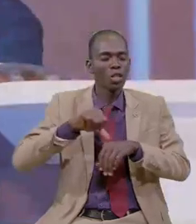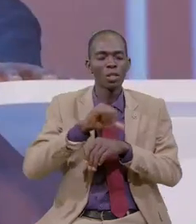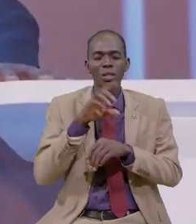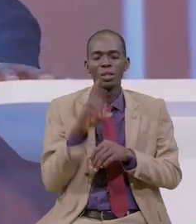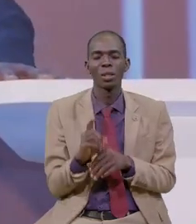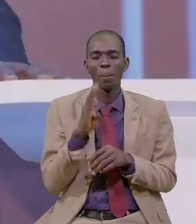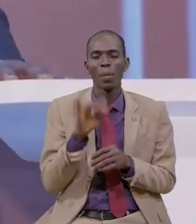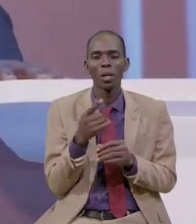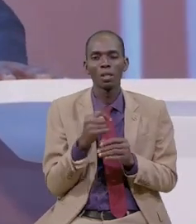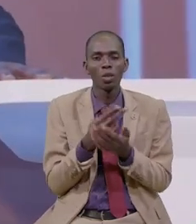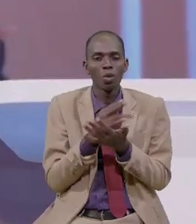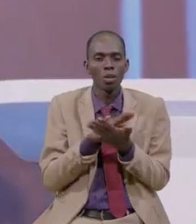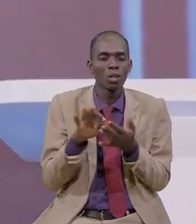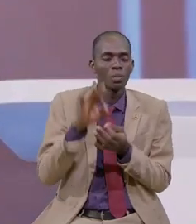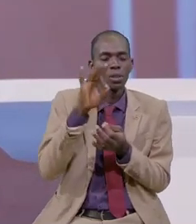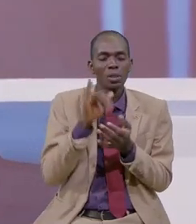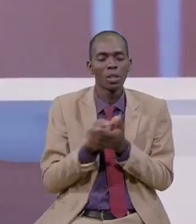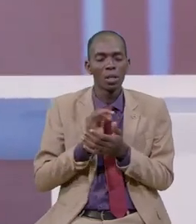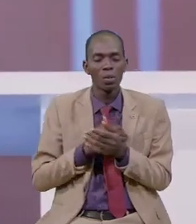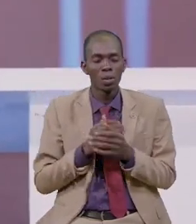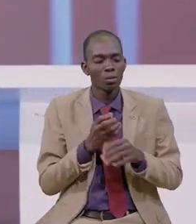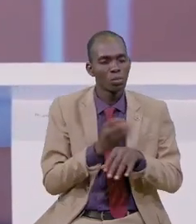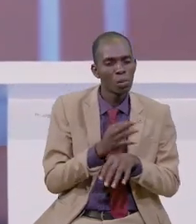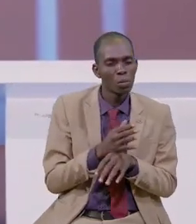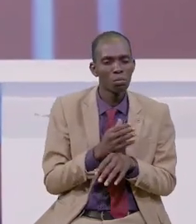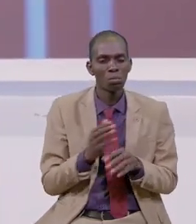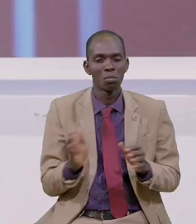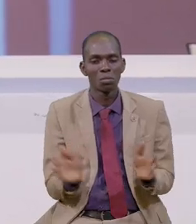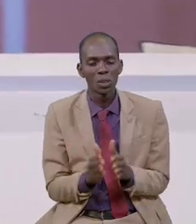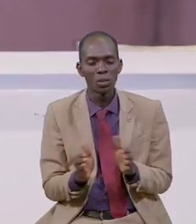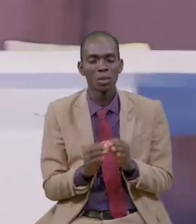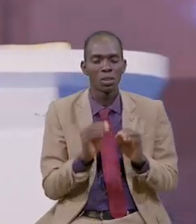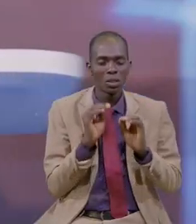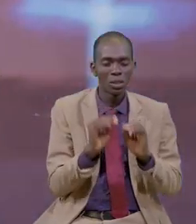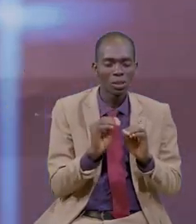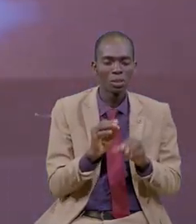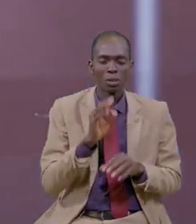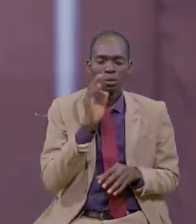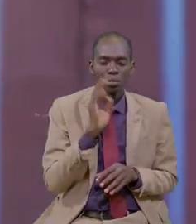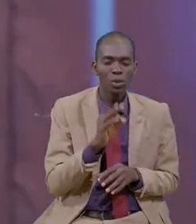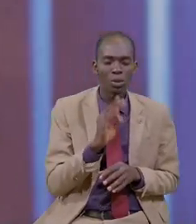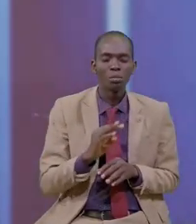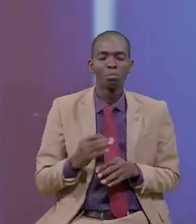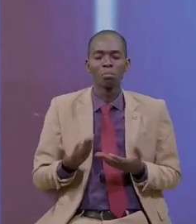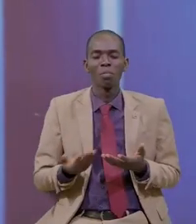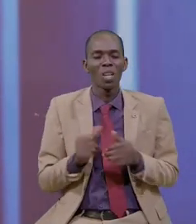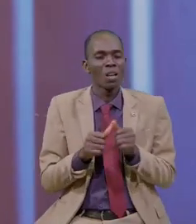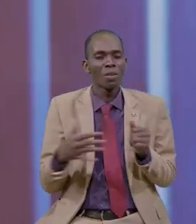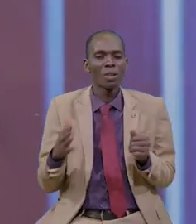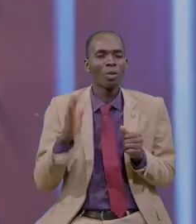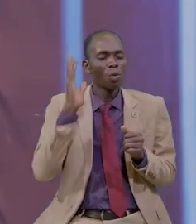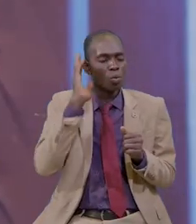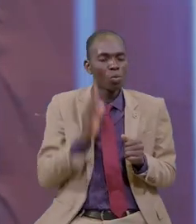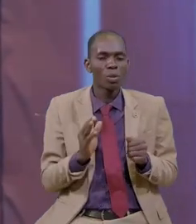Que notre ministère, nos prédications, nos conseils, tout ce que nous faisons, a pu